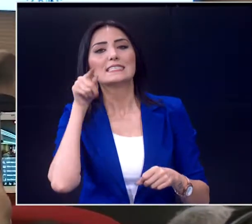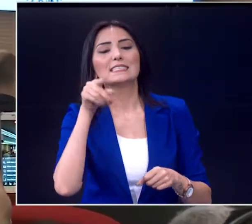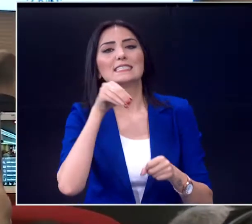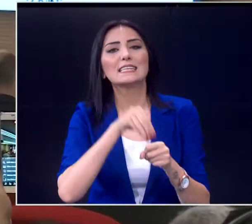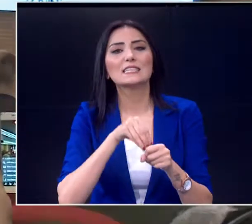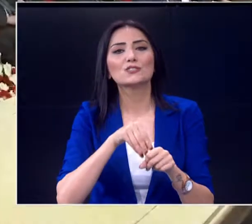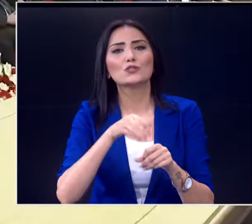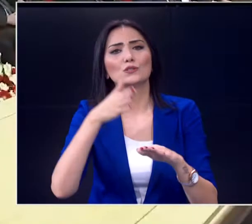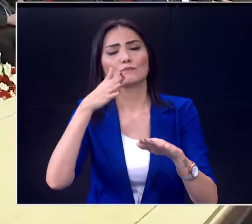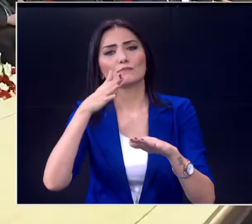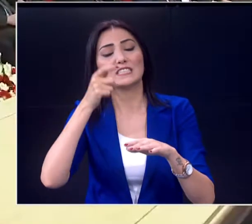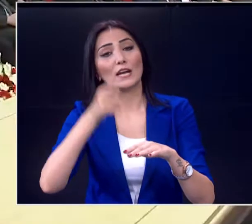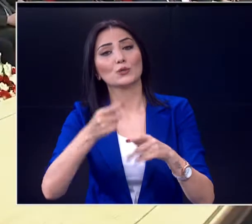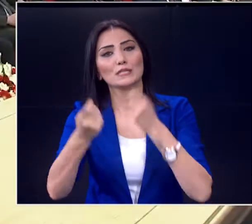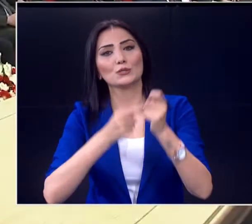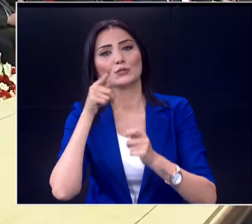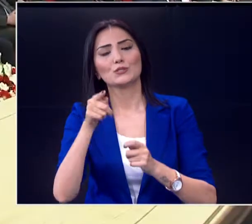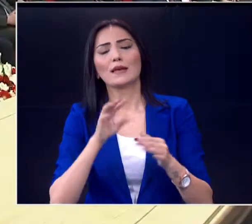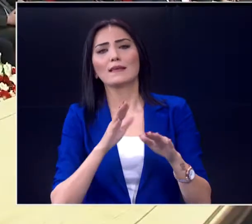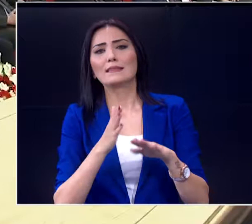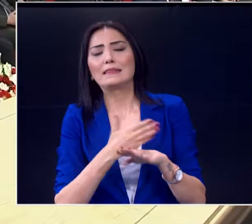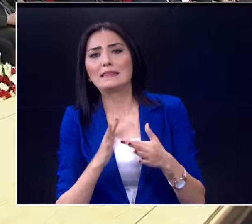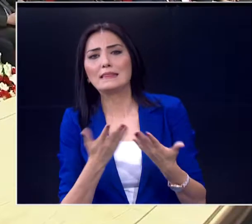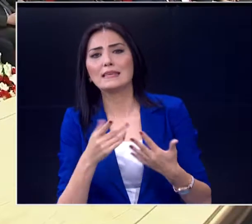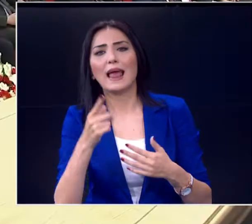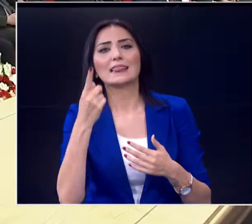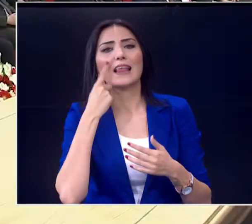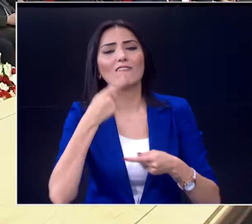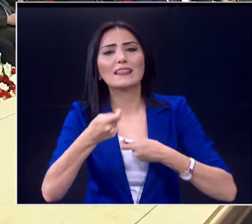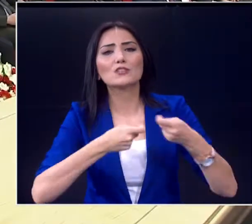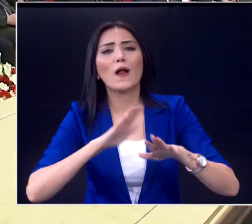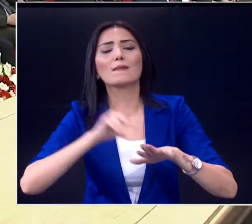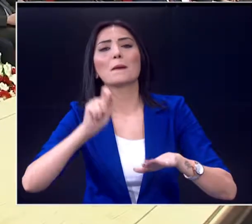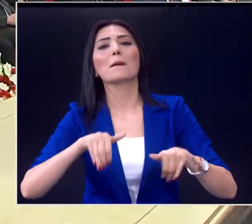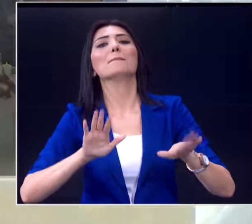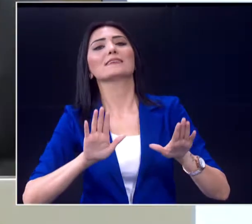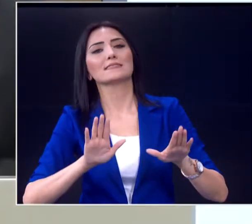için asli iş. Niye? Devlet ticaret yapamaz.